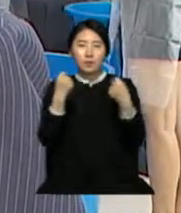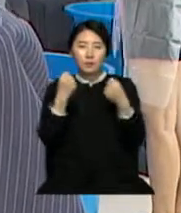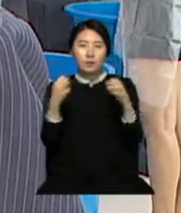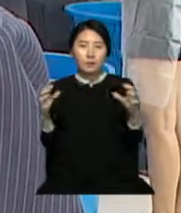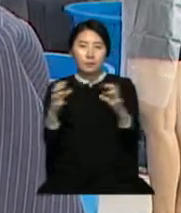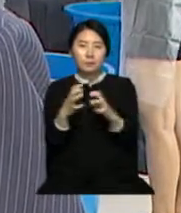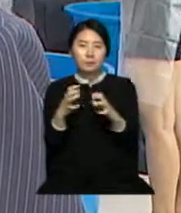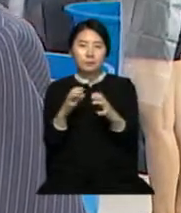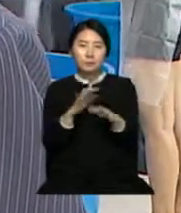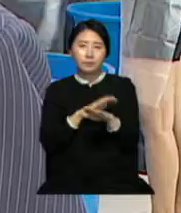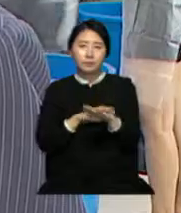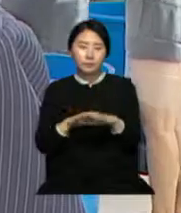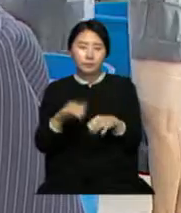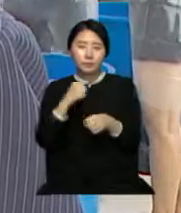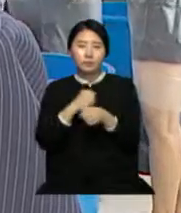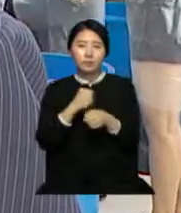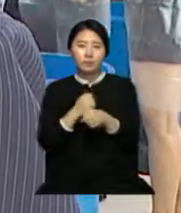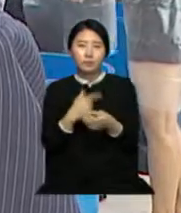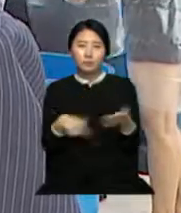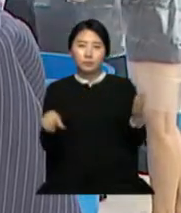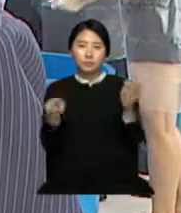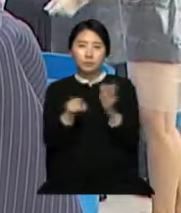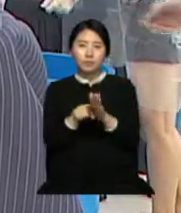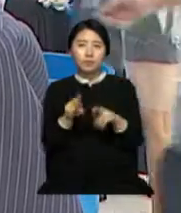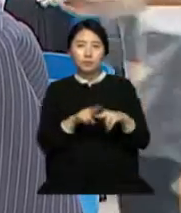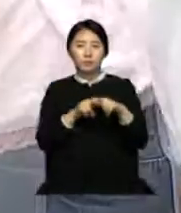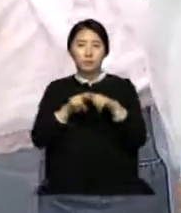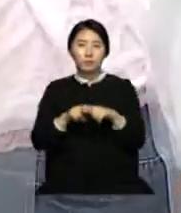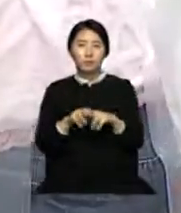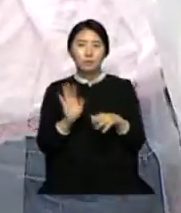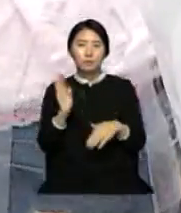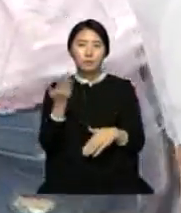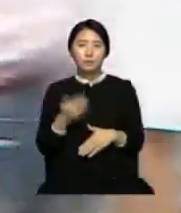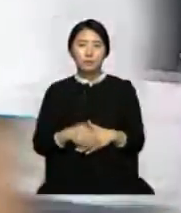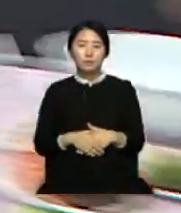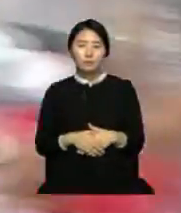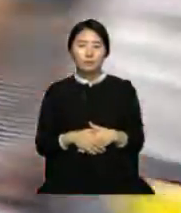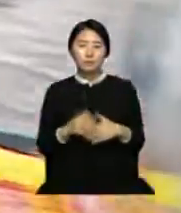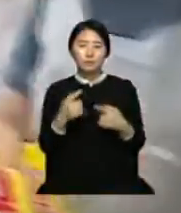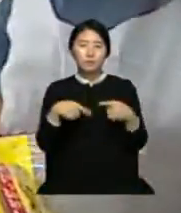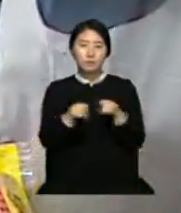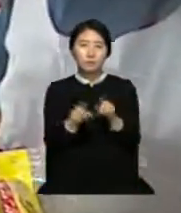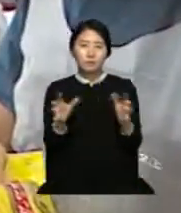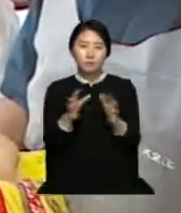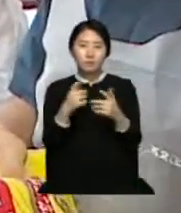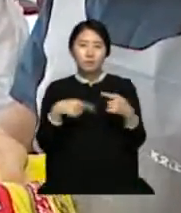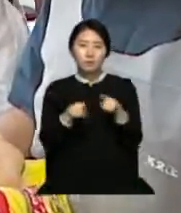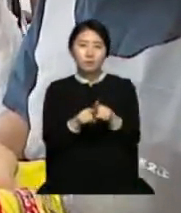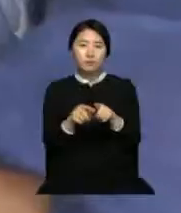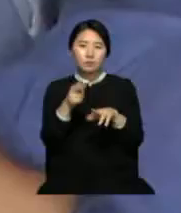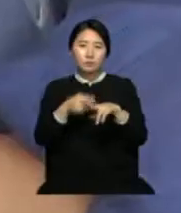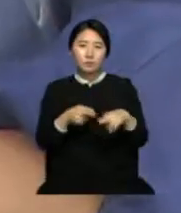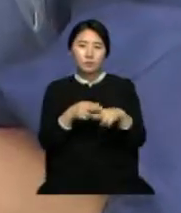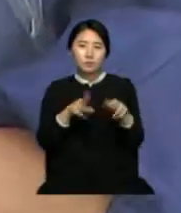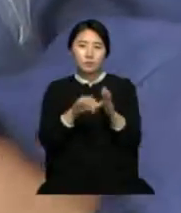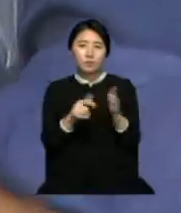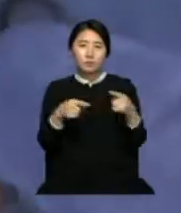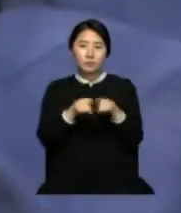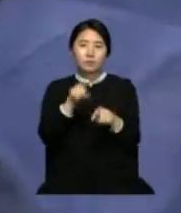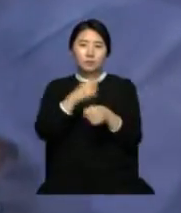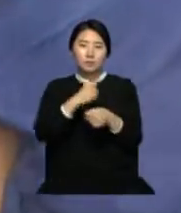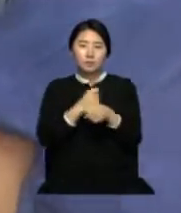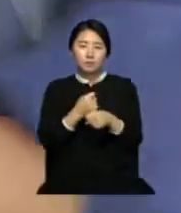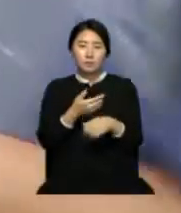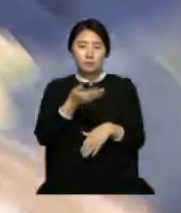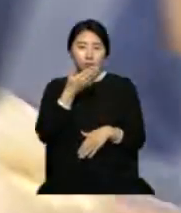관계를 다지는 계기를 마련하고자 마련했습니다. 옹기종기 모여 같이 한 요리 시간, 함께 만들고